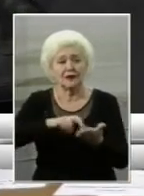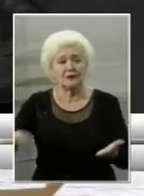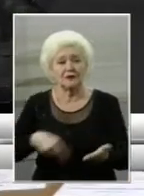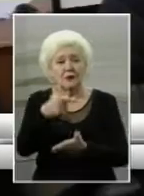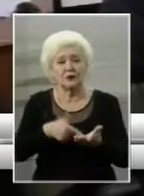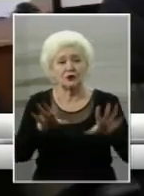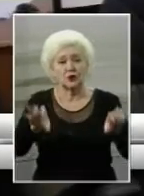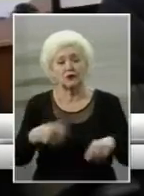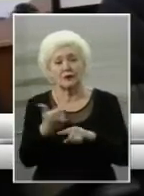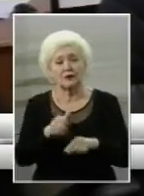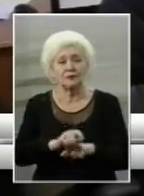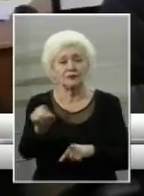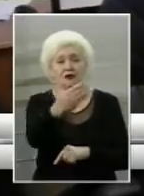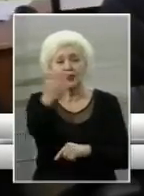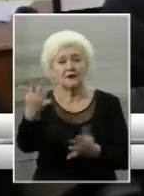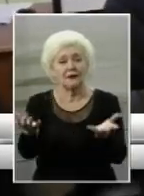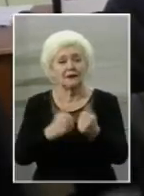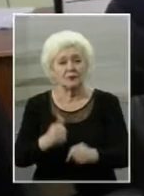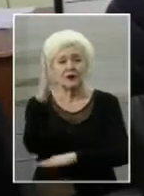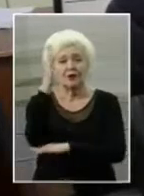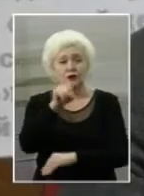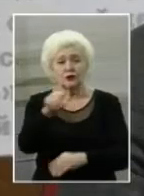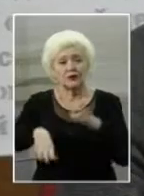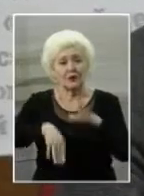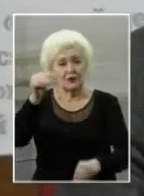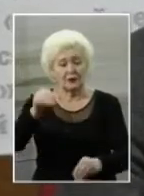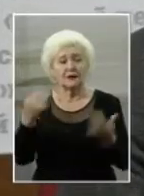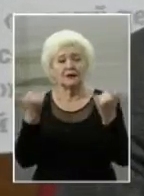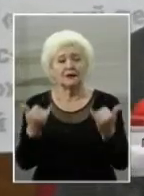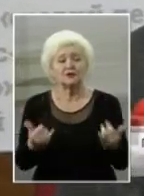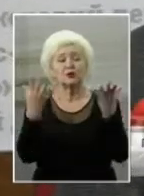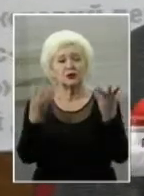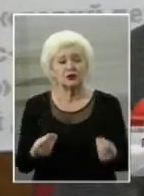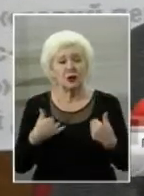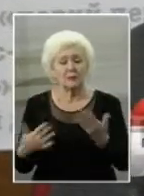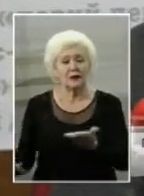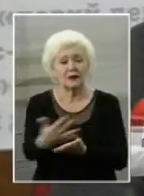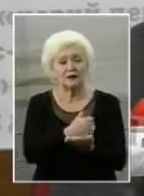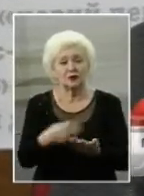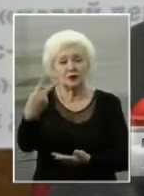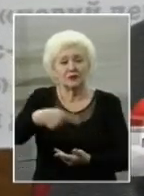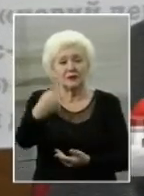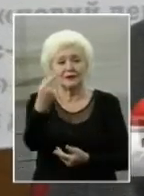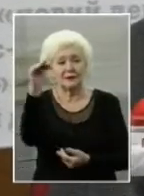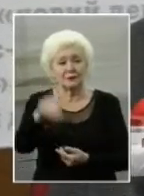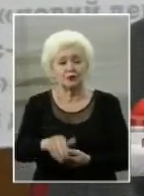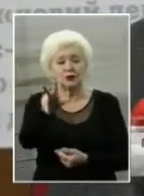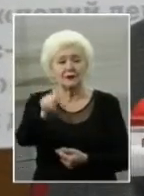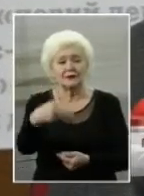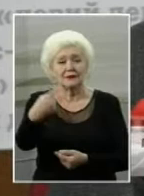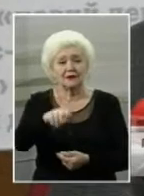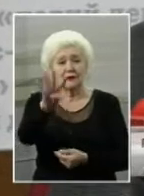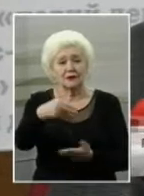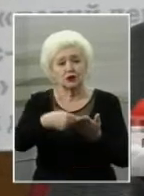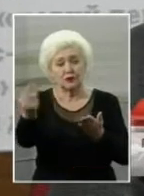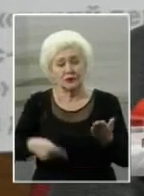міського голови більше, ніж він набрав голосів на виборах. На сьогоднішній день ми зібрали 21 324